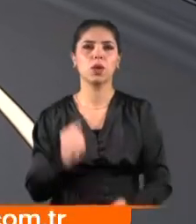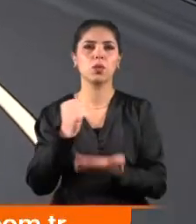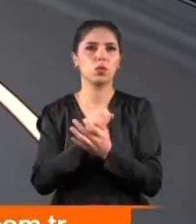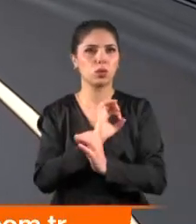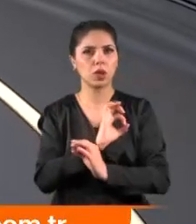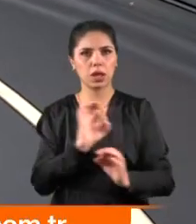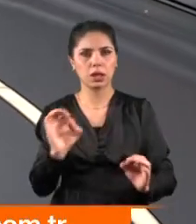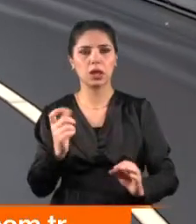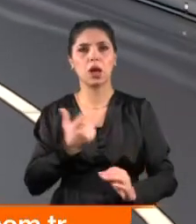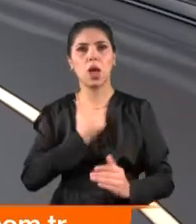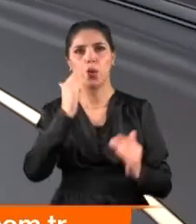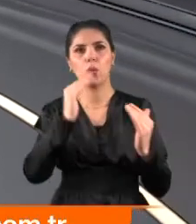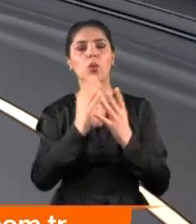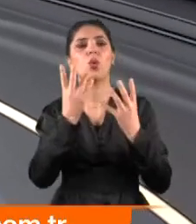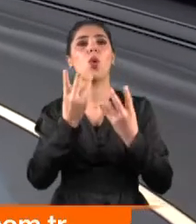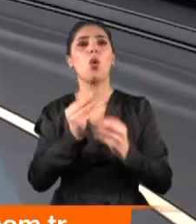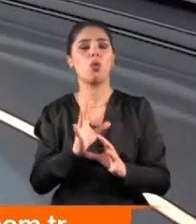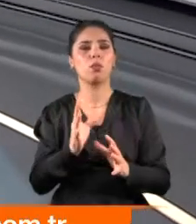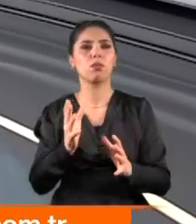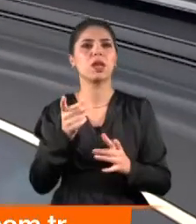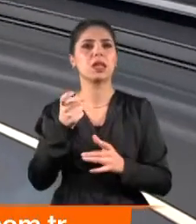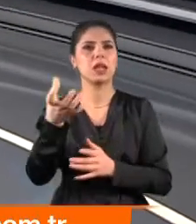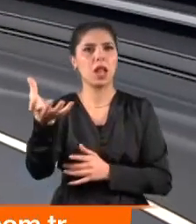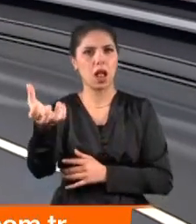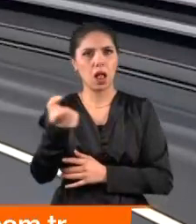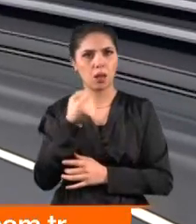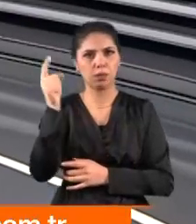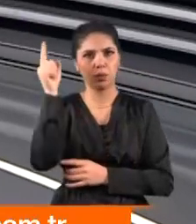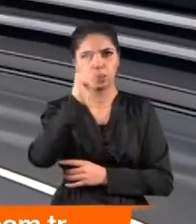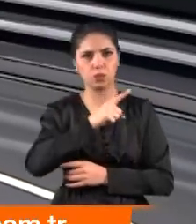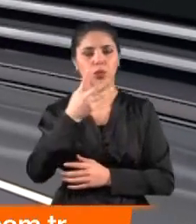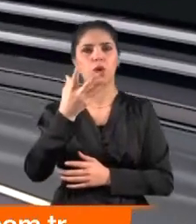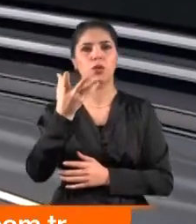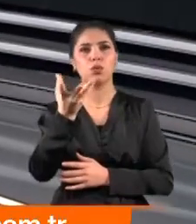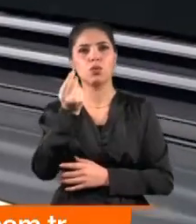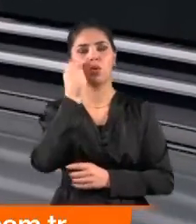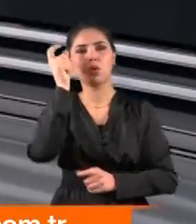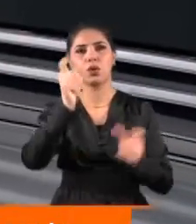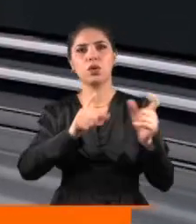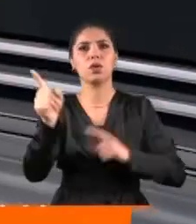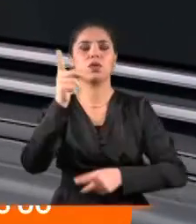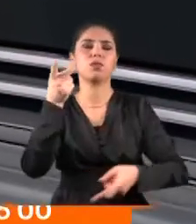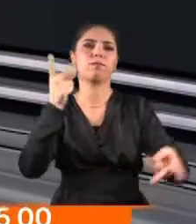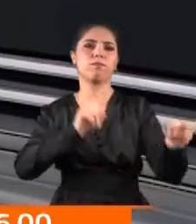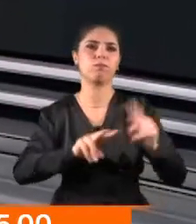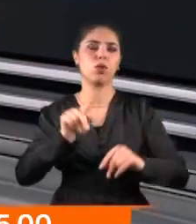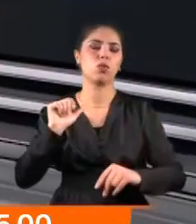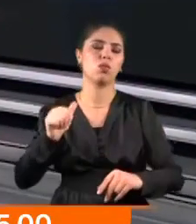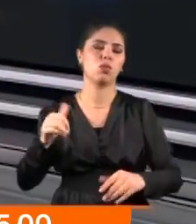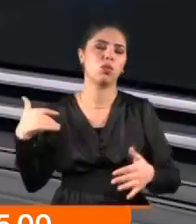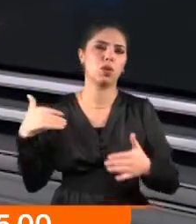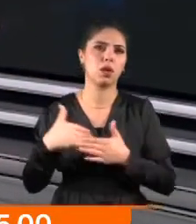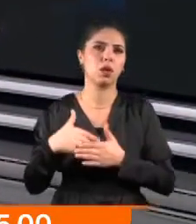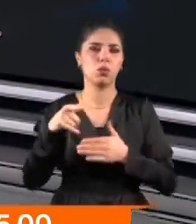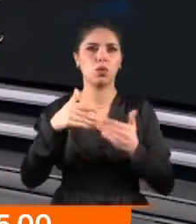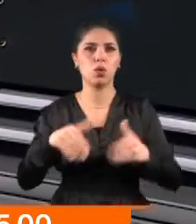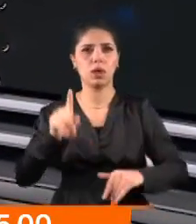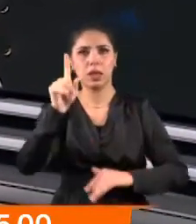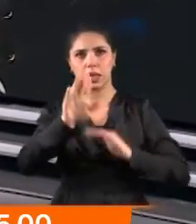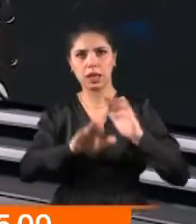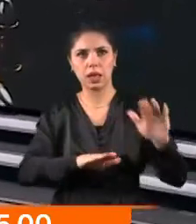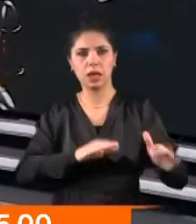Ruhsatsız yani yasal olmayan yollarla edinilen silahlar yüzünden onlarca masum insan canından oldu bugüne kadar. Bunun önemli ilk